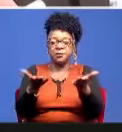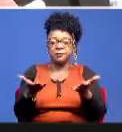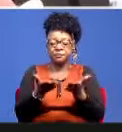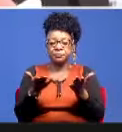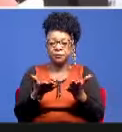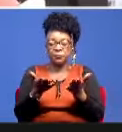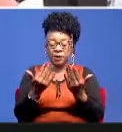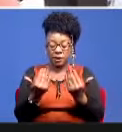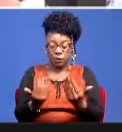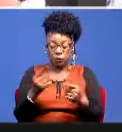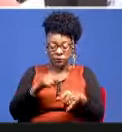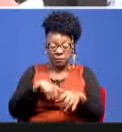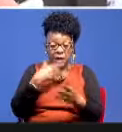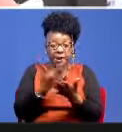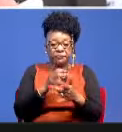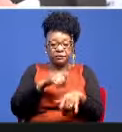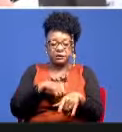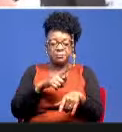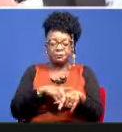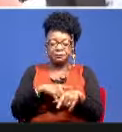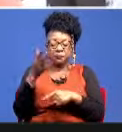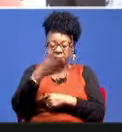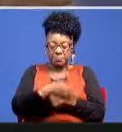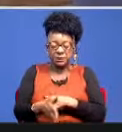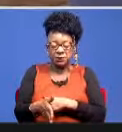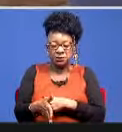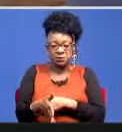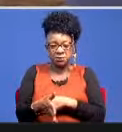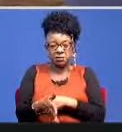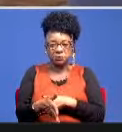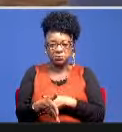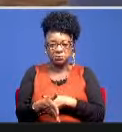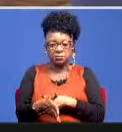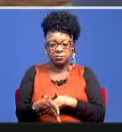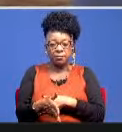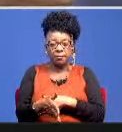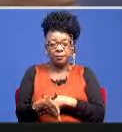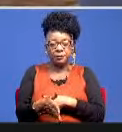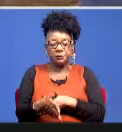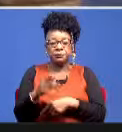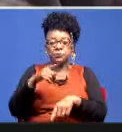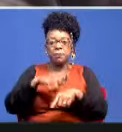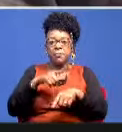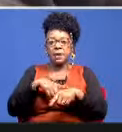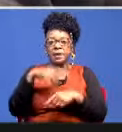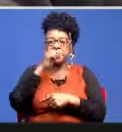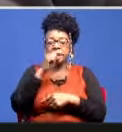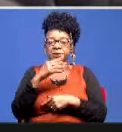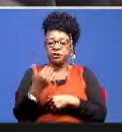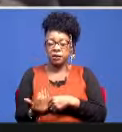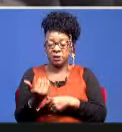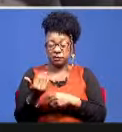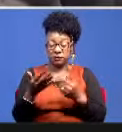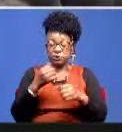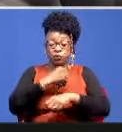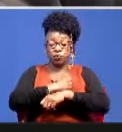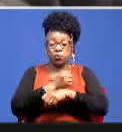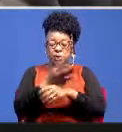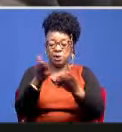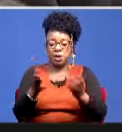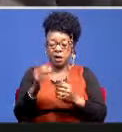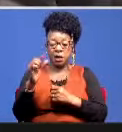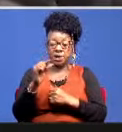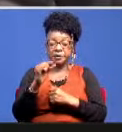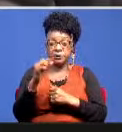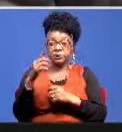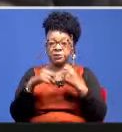Sasa nilifika hapa kama saa 6 hivi, saa 6 na robo hivi. Mjuku wangu ndio anasoma hapa grade 6.